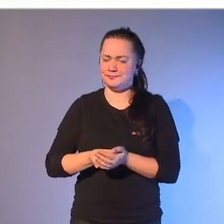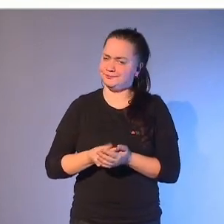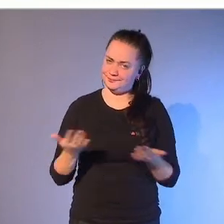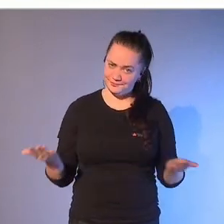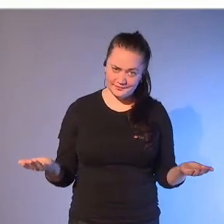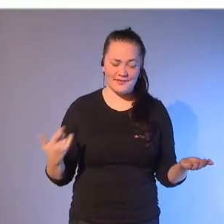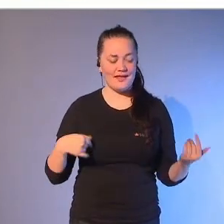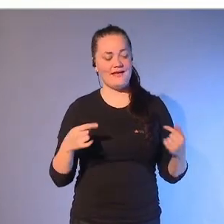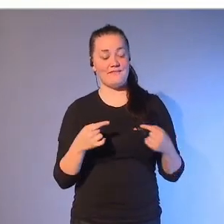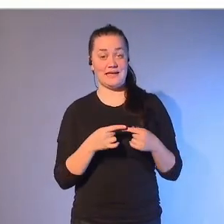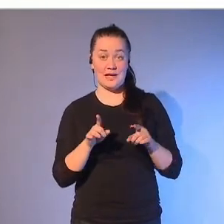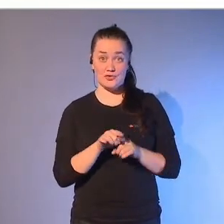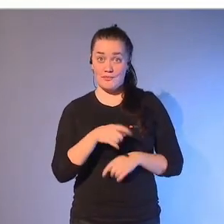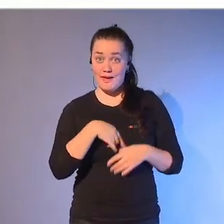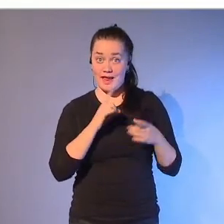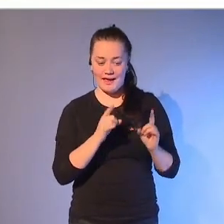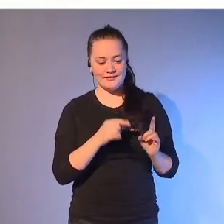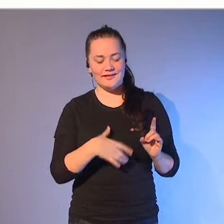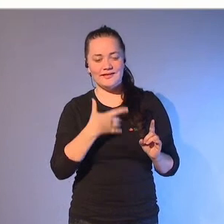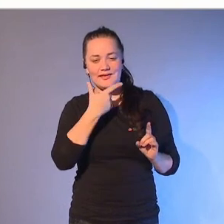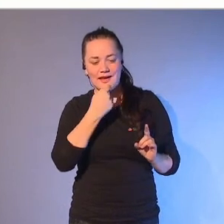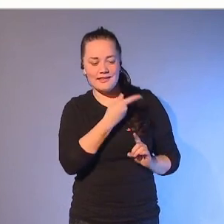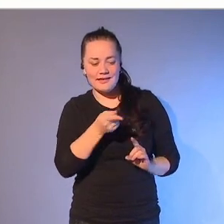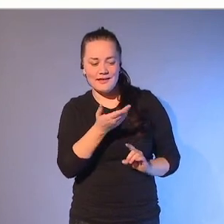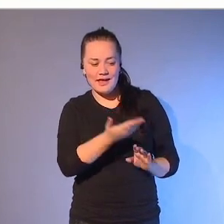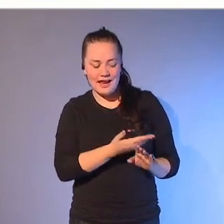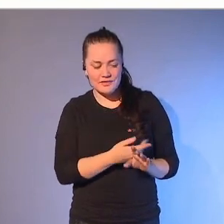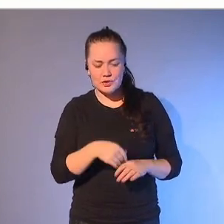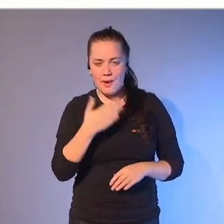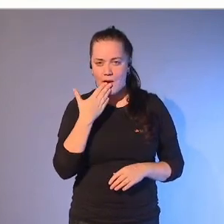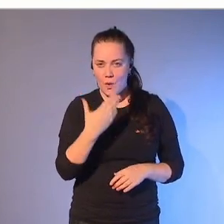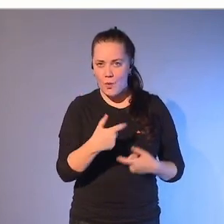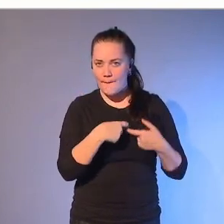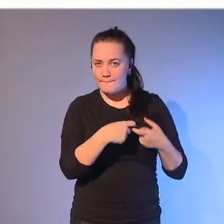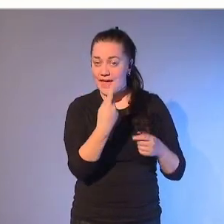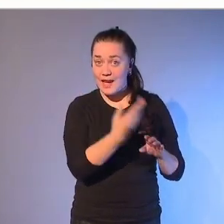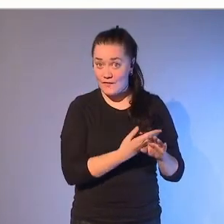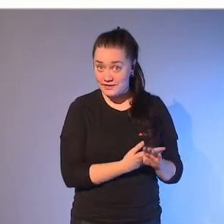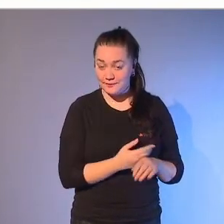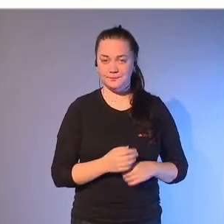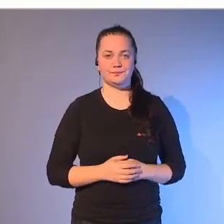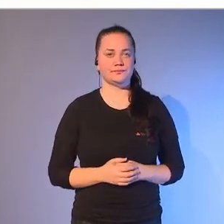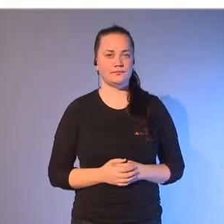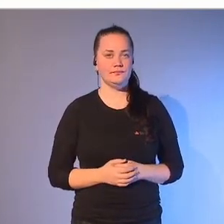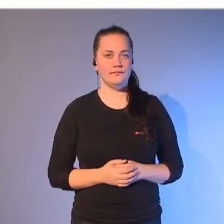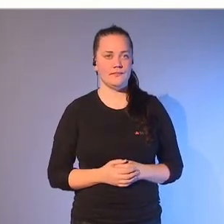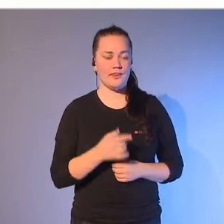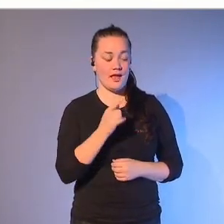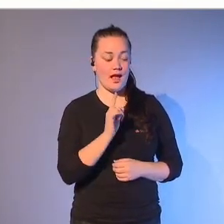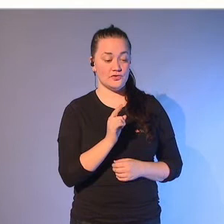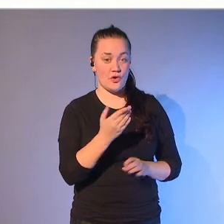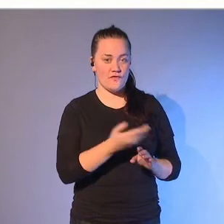de ofte har kjennskap til de elevene som er veldig gode på en øvelse, nemlig den